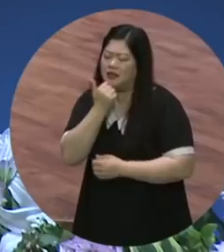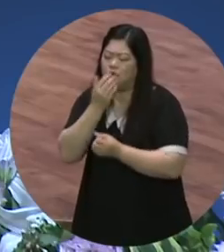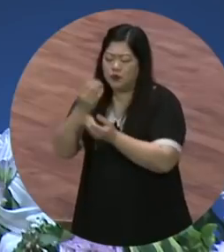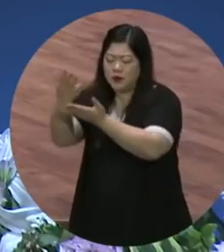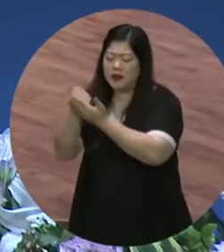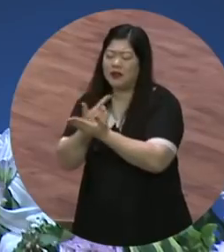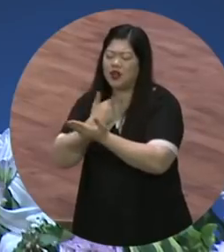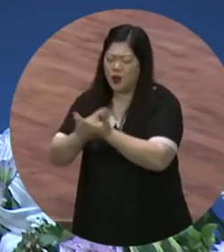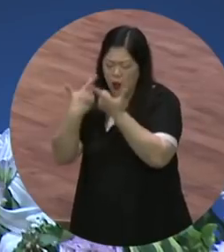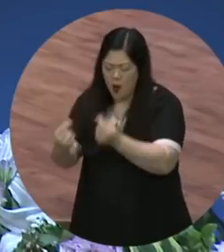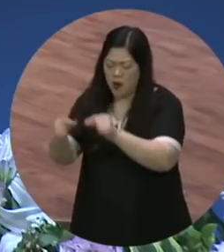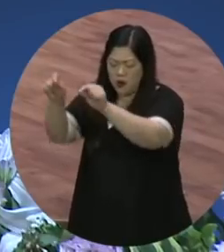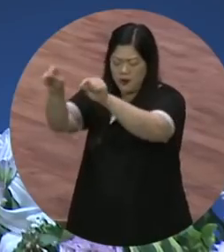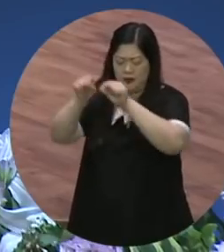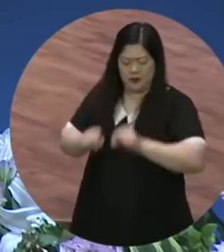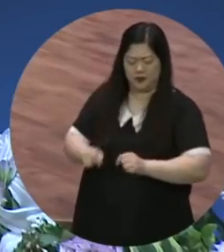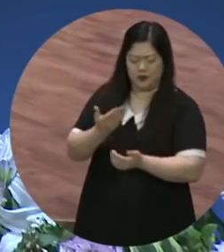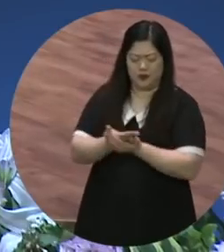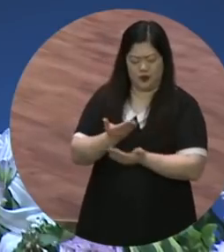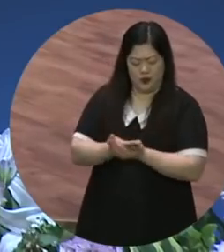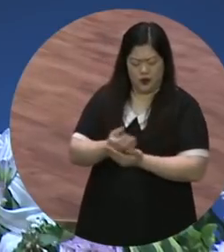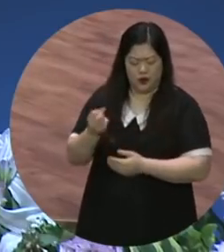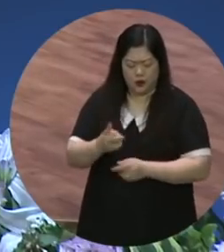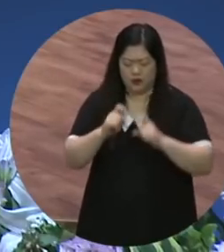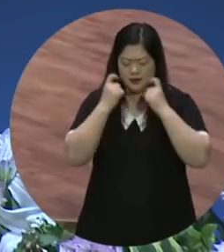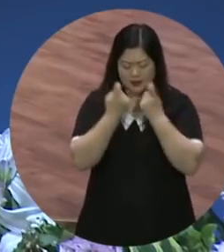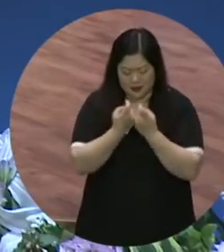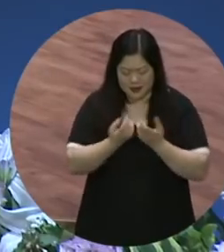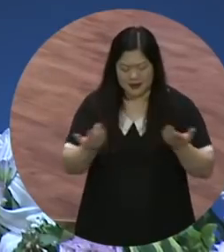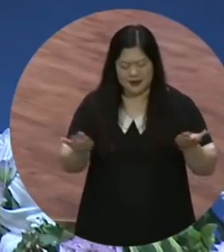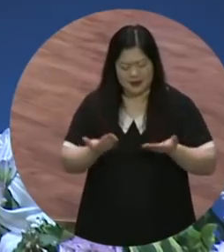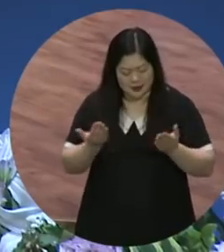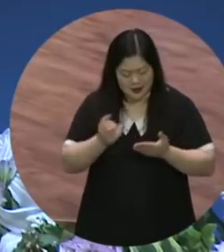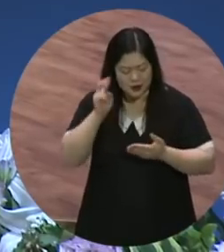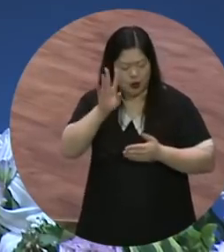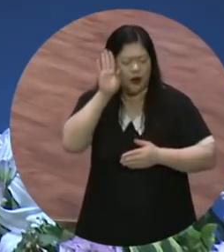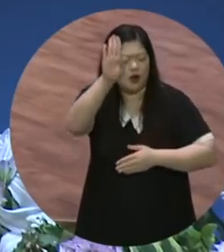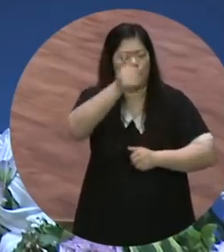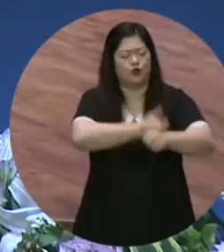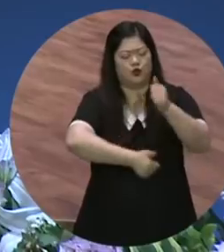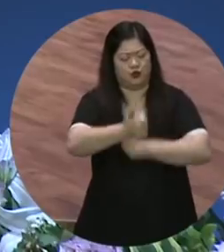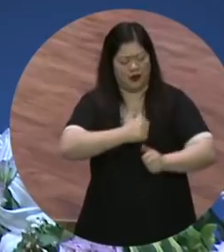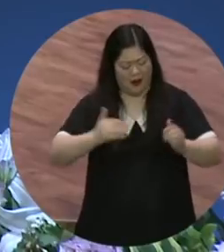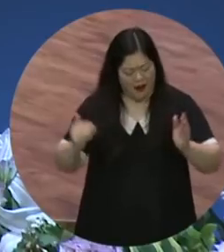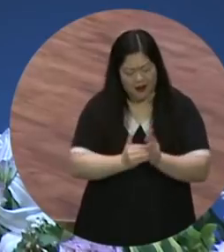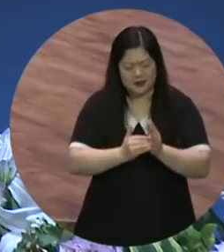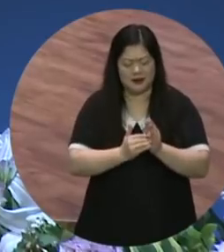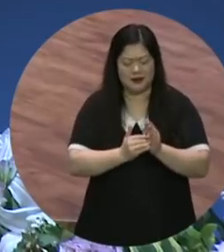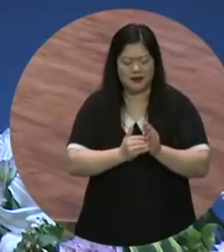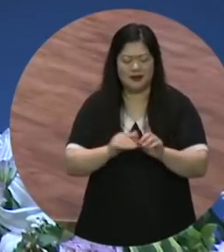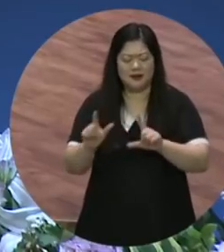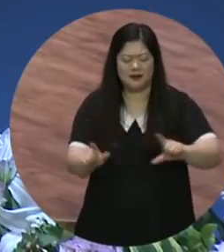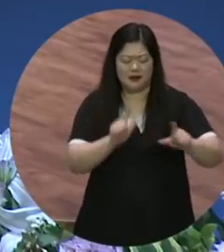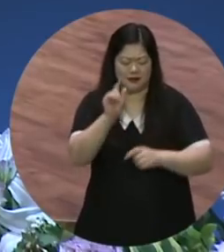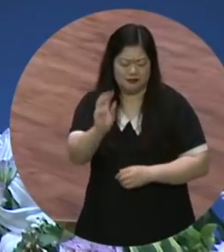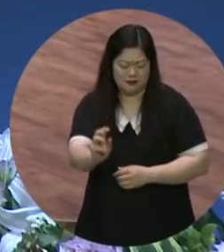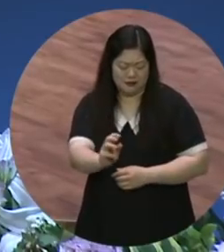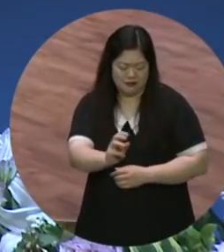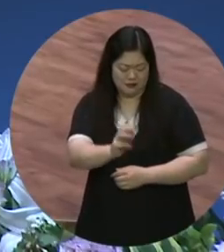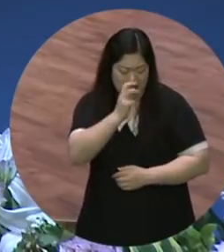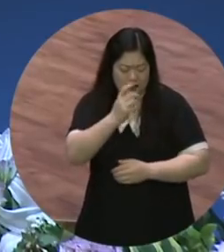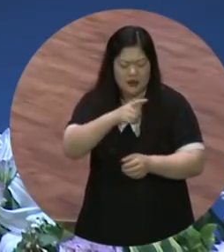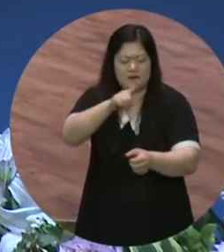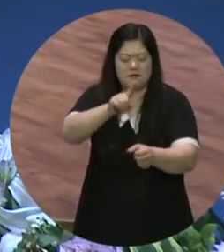하여 주셔서 이 예물을 드린 개인들 생업현장에 후대가 축복받을 정도로 인생 작품을 남기는 귀한 예물